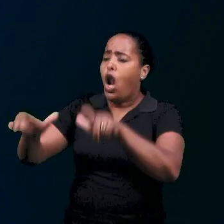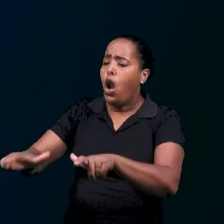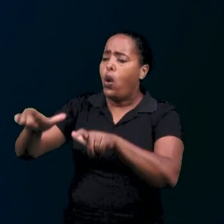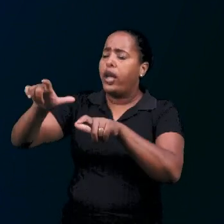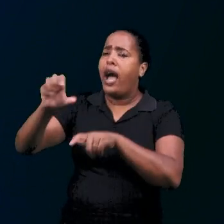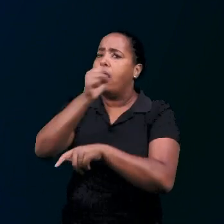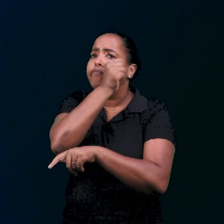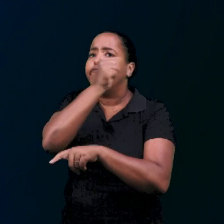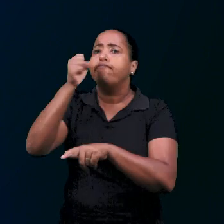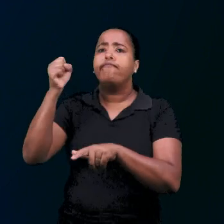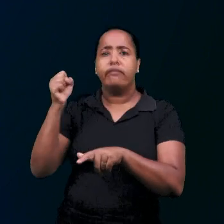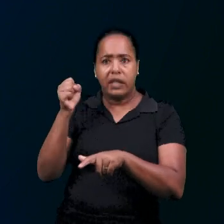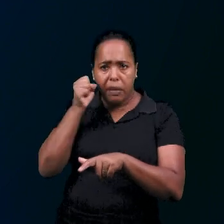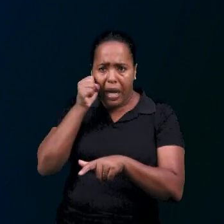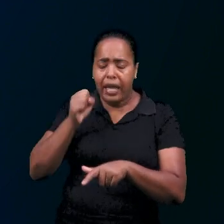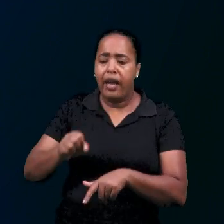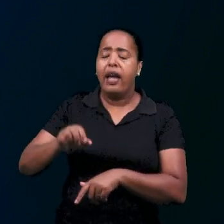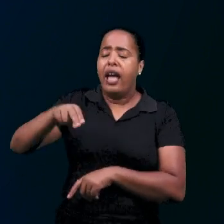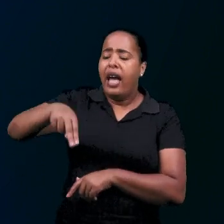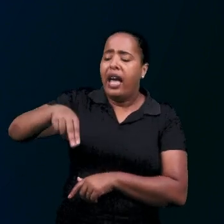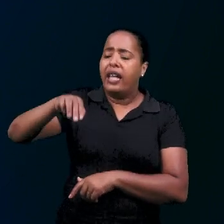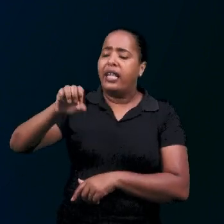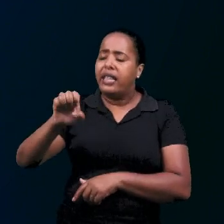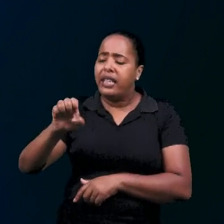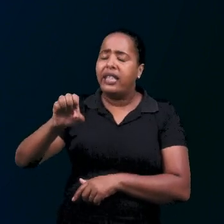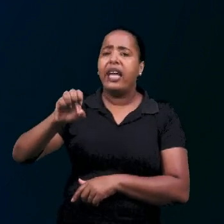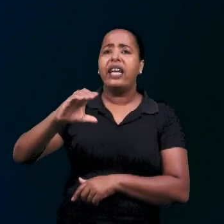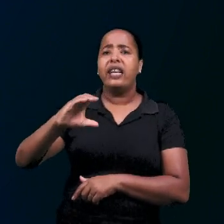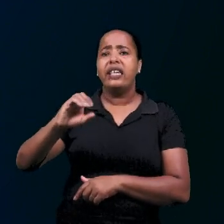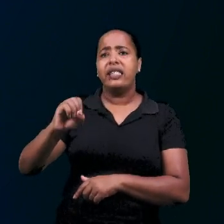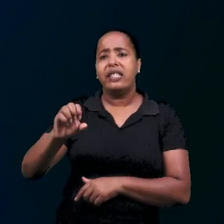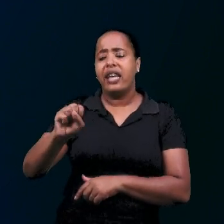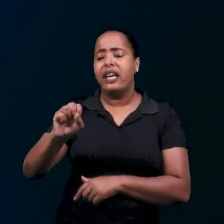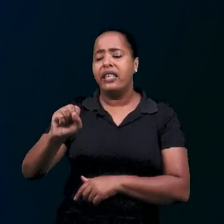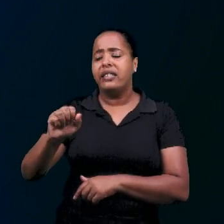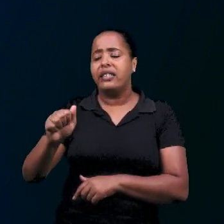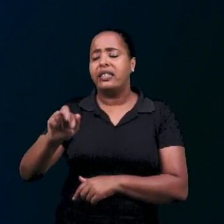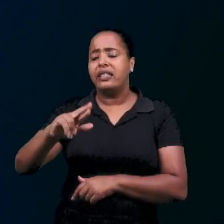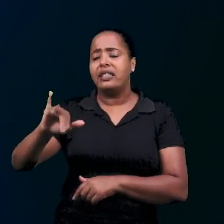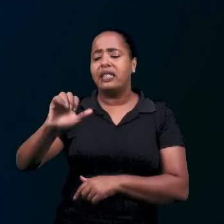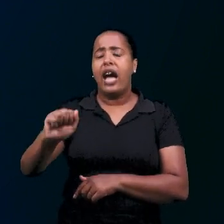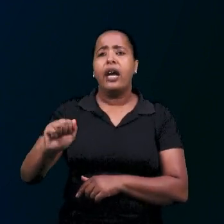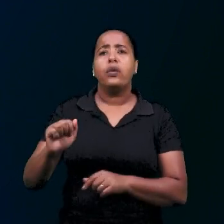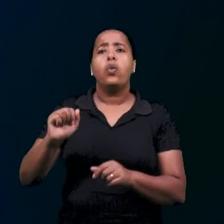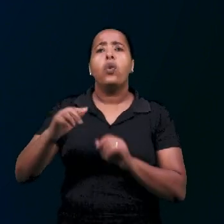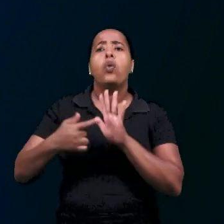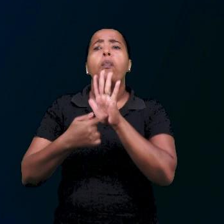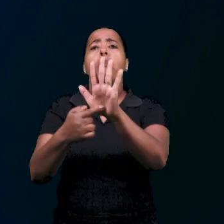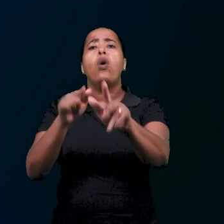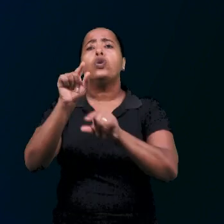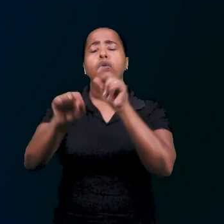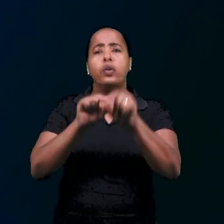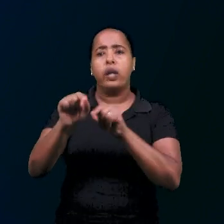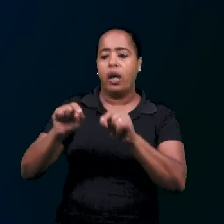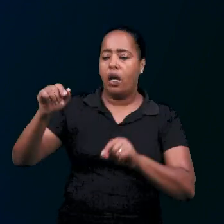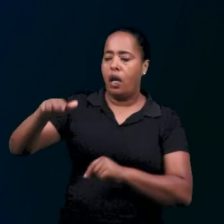par Samarie ». Donc, le mot « nécessaire » nous montre l'élection du